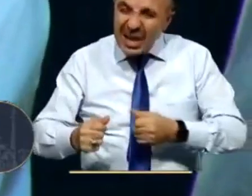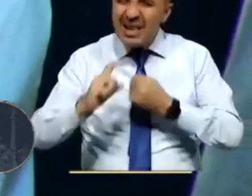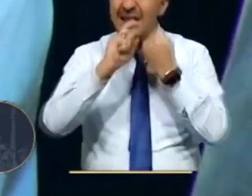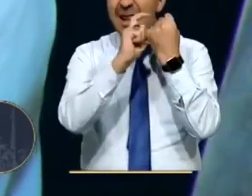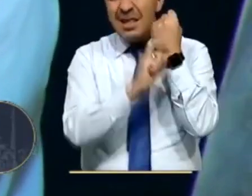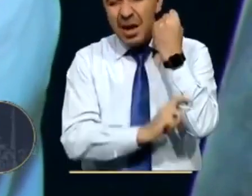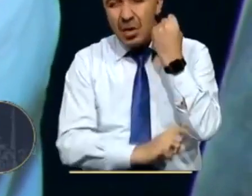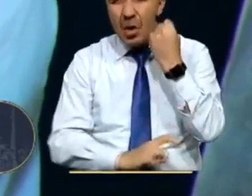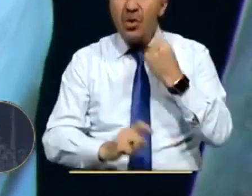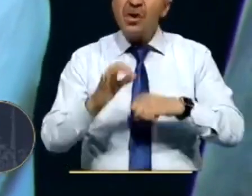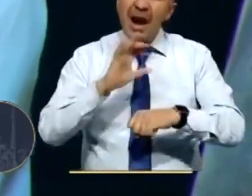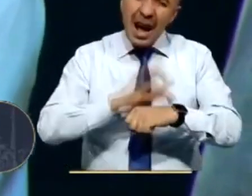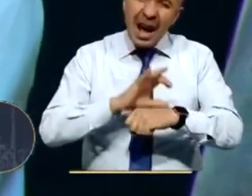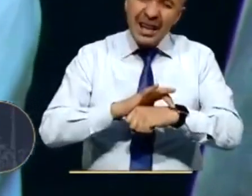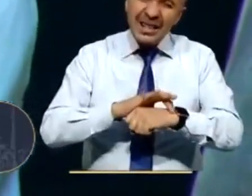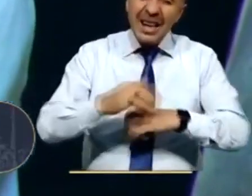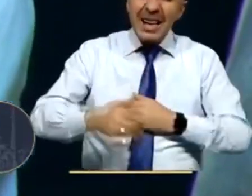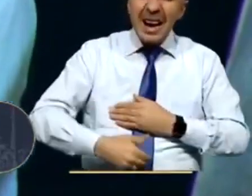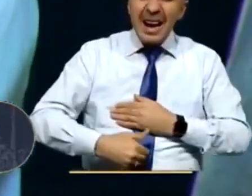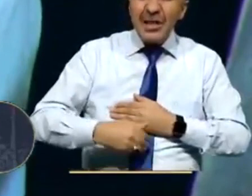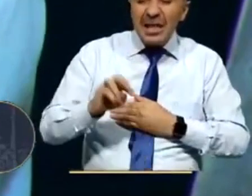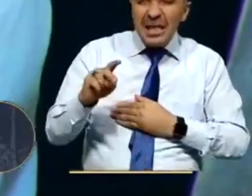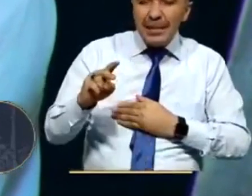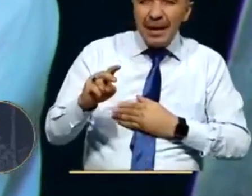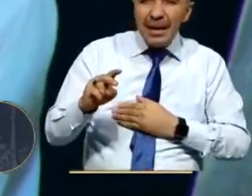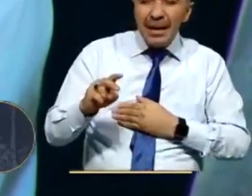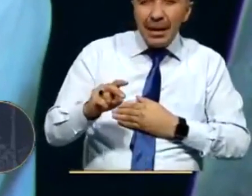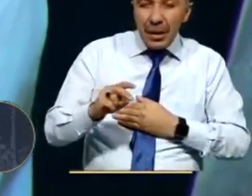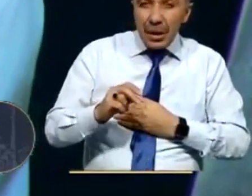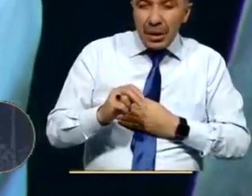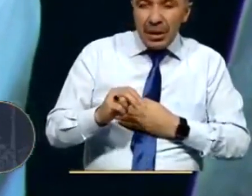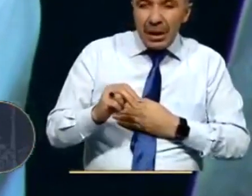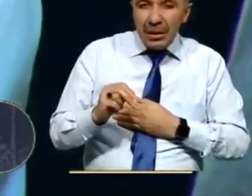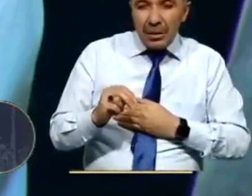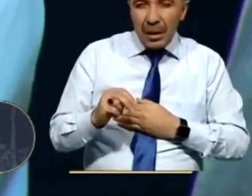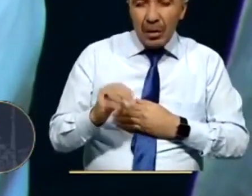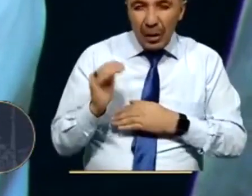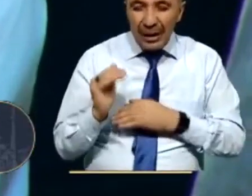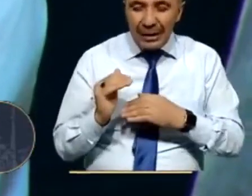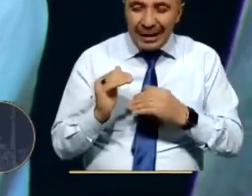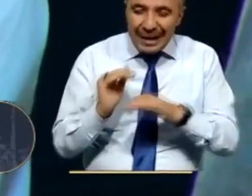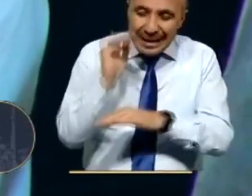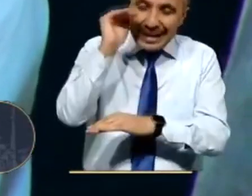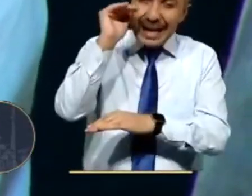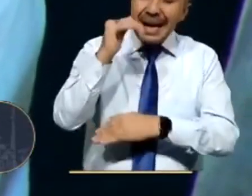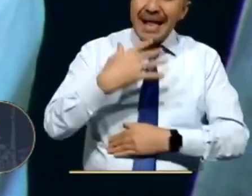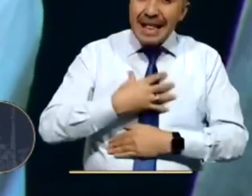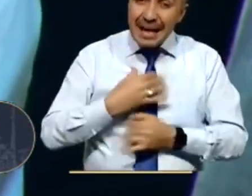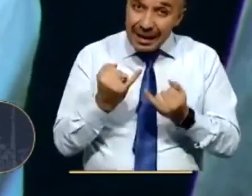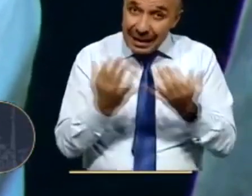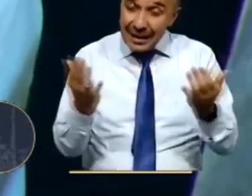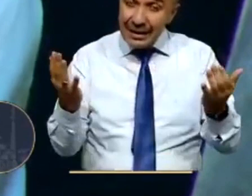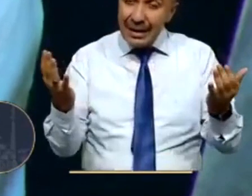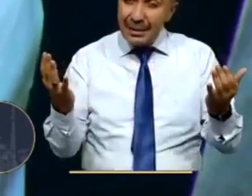hastalık, açlık ve benzeri tehditler altında geçiren din kardeşlerimizin ızdıraplarını